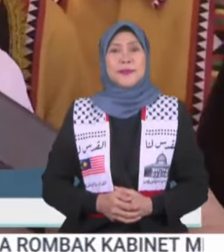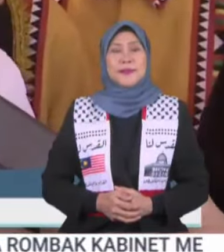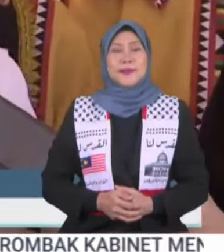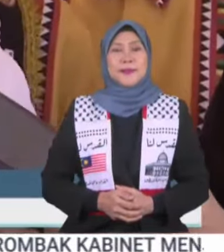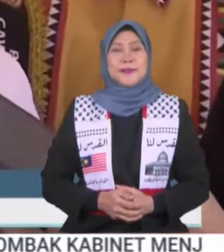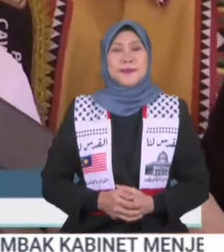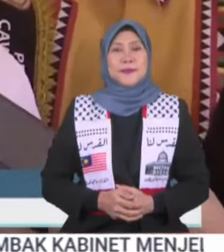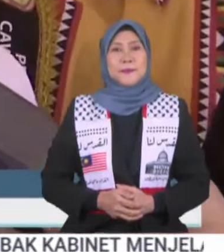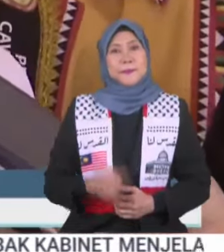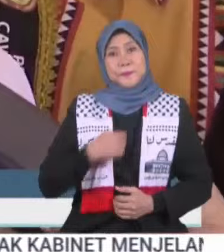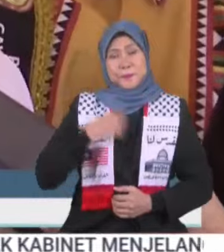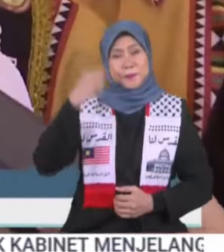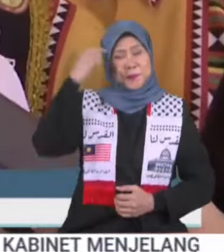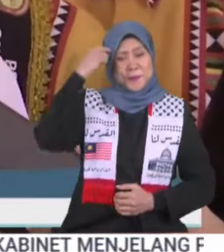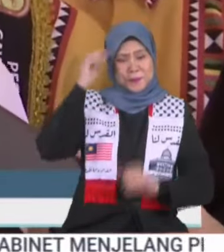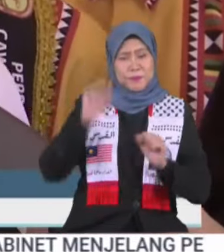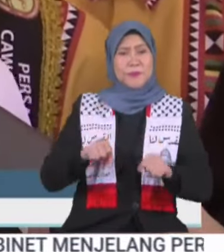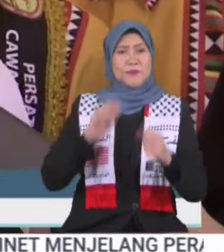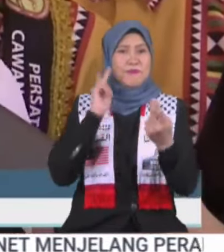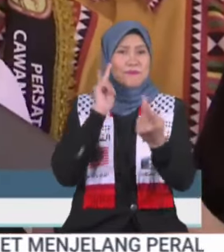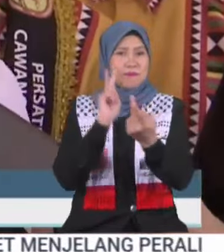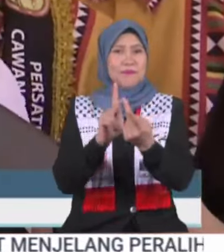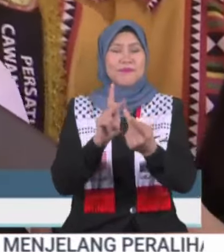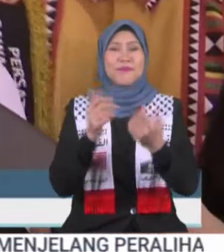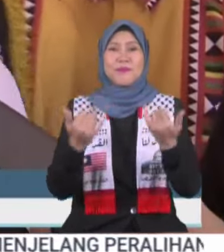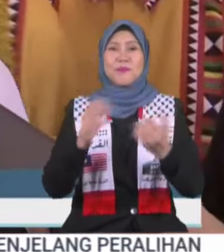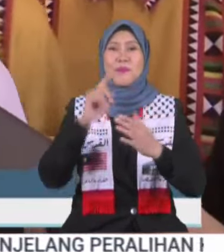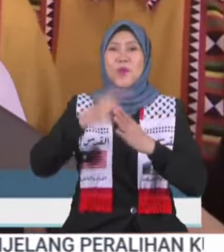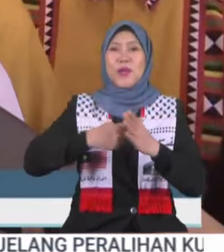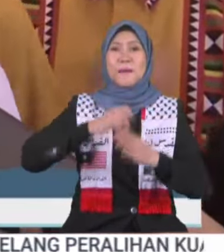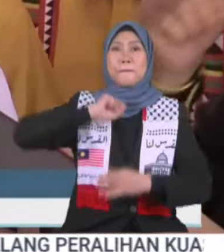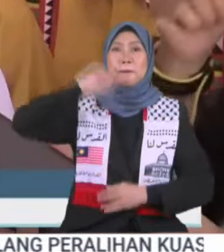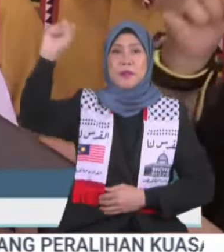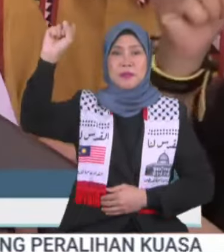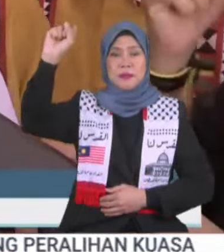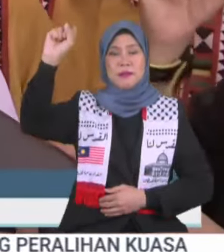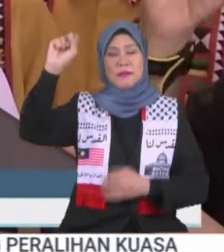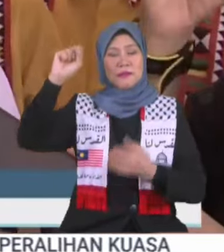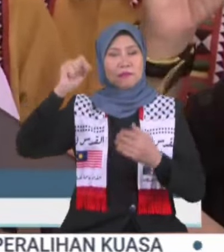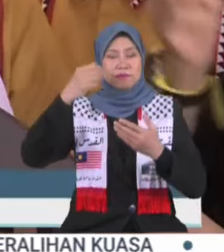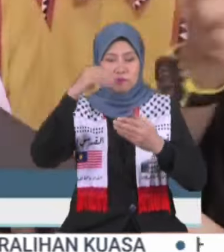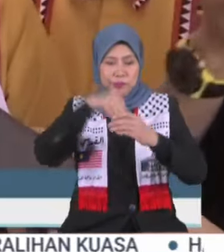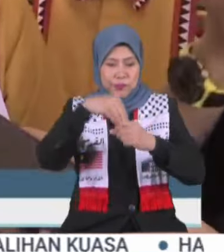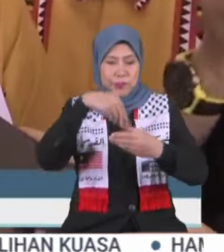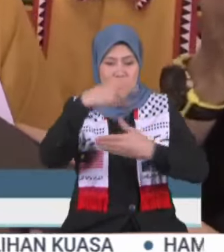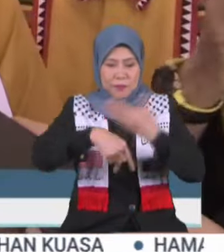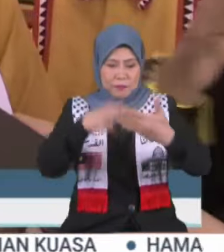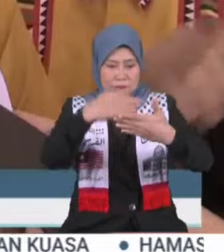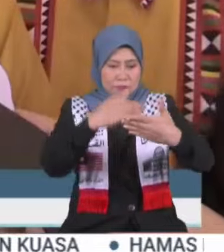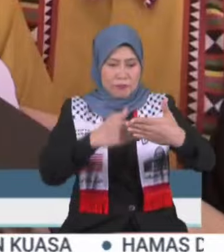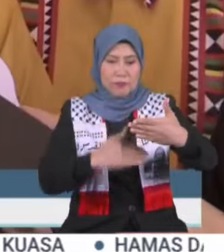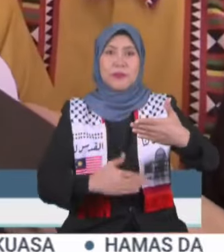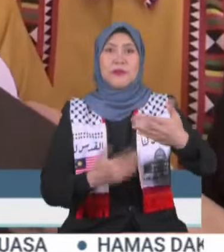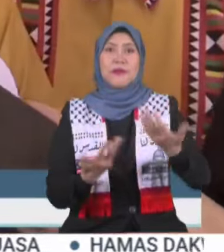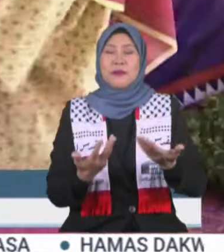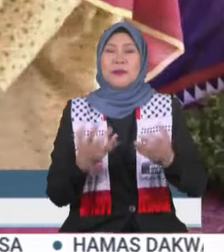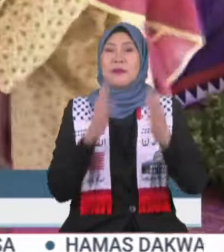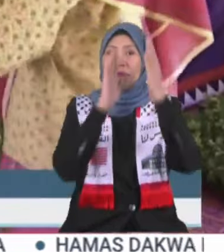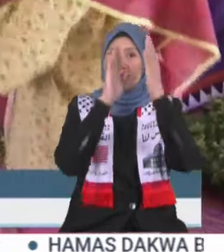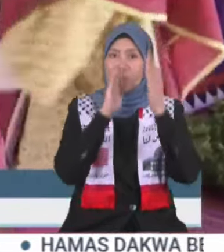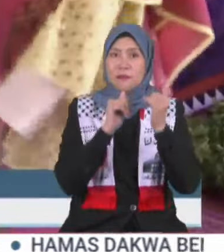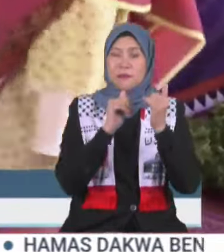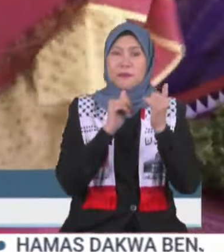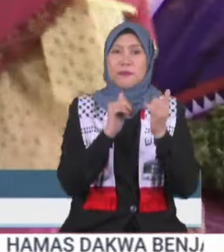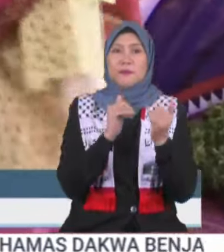saya pikir ini sangat e sesuai Sempena bulan kemerdekaan sebagai satu pengisian di mana kita berharapkan